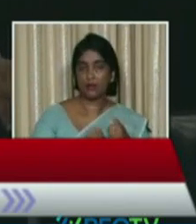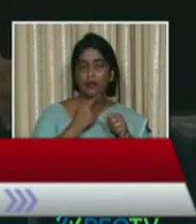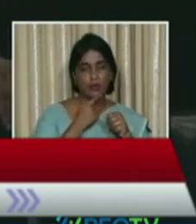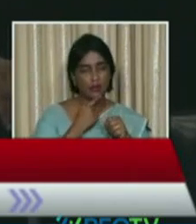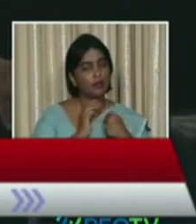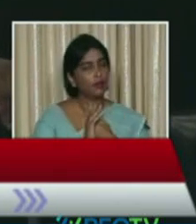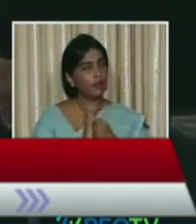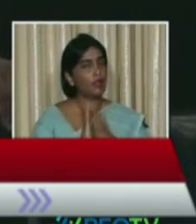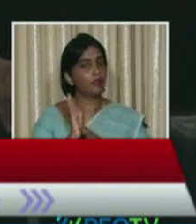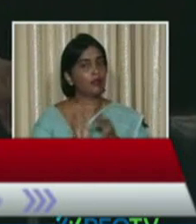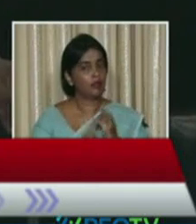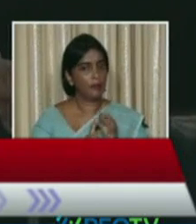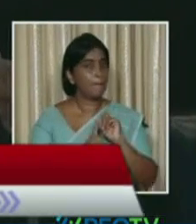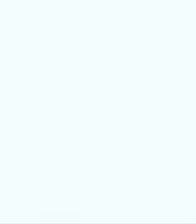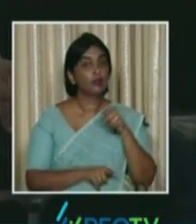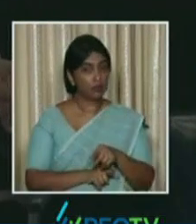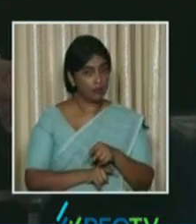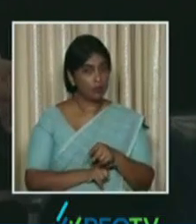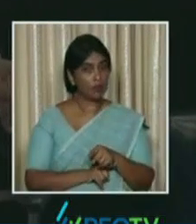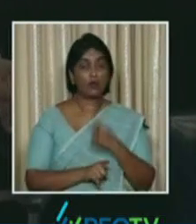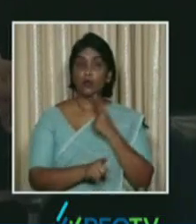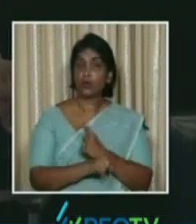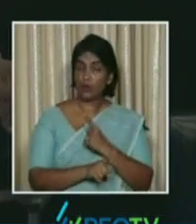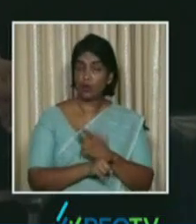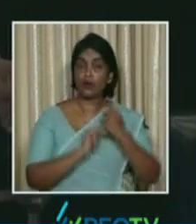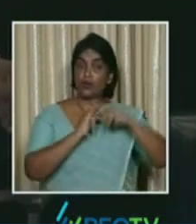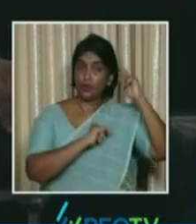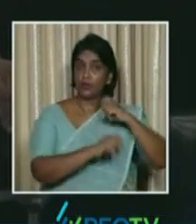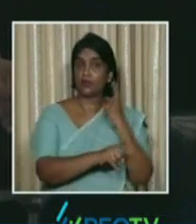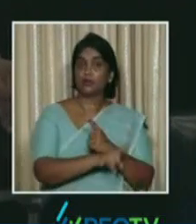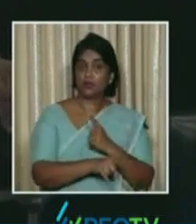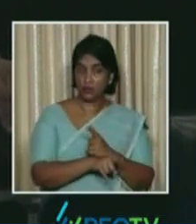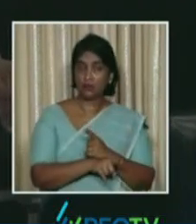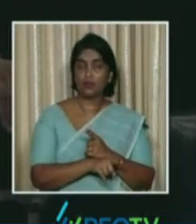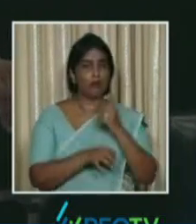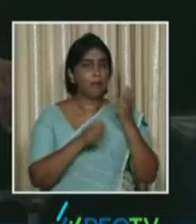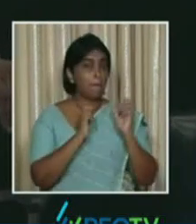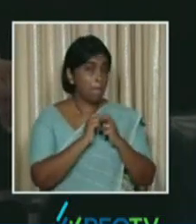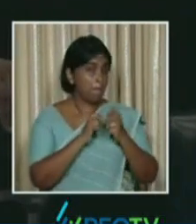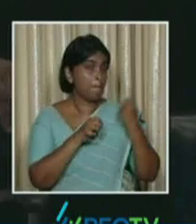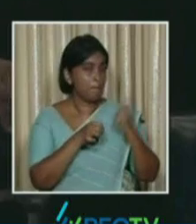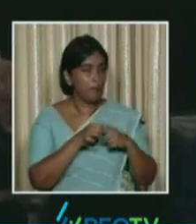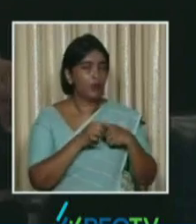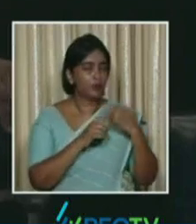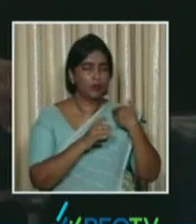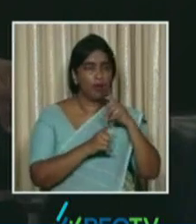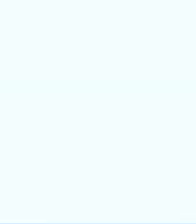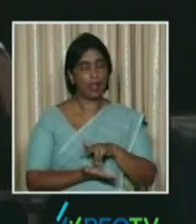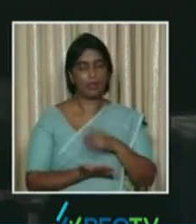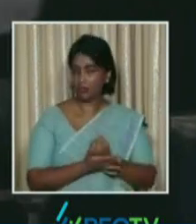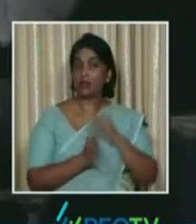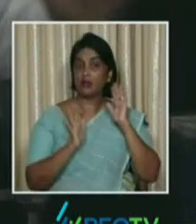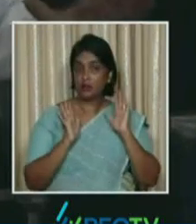ගරුව ඇමතුමනි මේ අපි පාර්ලිමේන්තුව විදියටම ගුරුවරුන්ගේ සහ විශ්වවිද්‍යාල ආචාර්යවරුන්ගේ තියෙන සාධාරණ ප්‍රශ්නයටත් සංවේදීව ඇහුම්කන් දෙන්නට